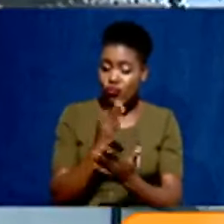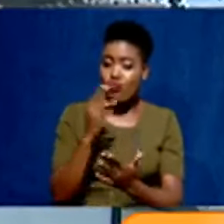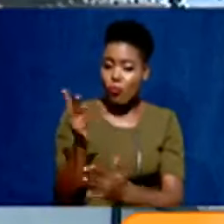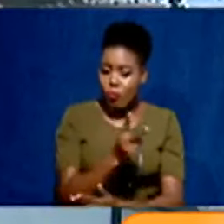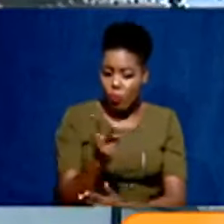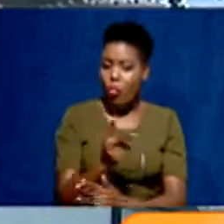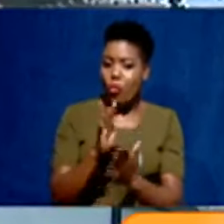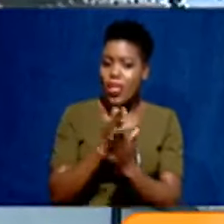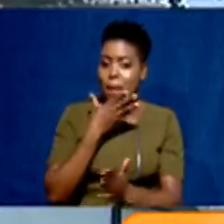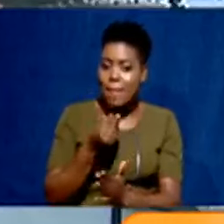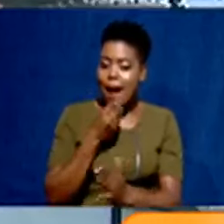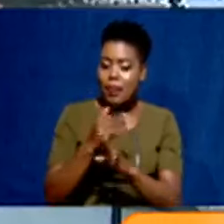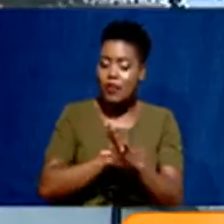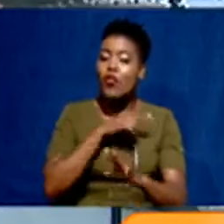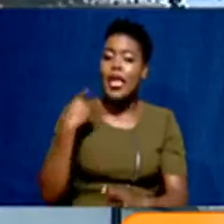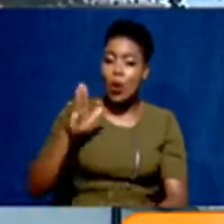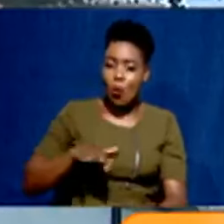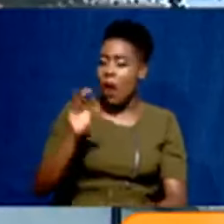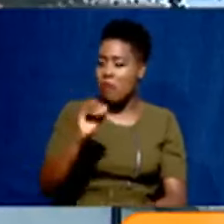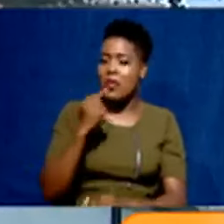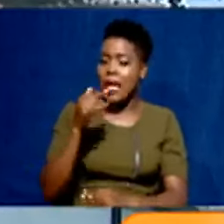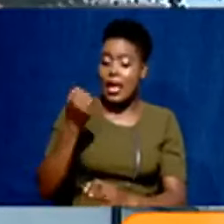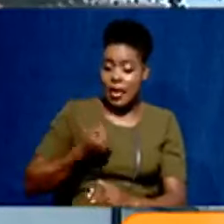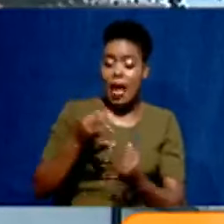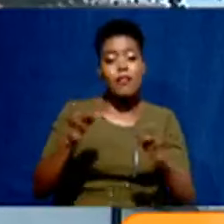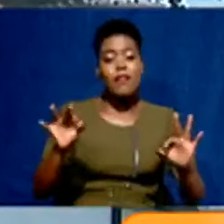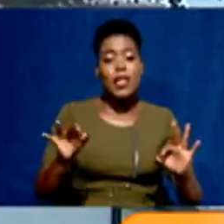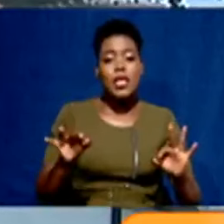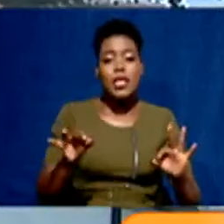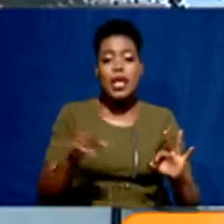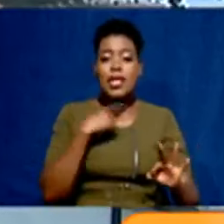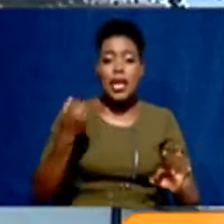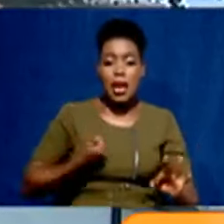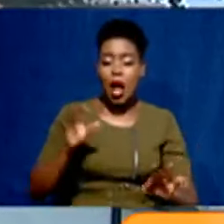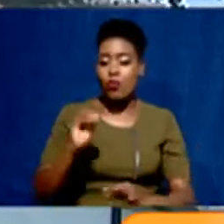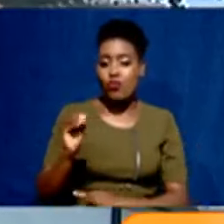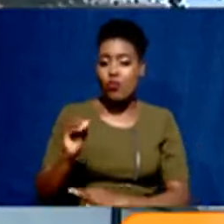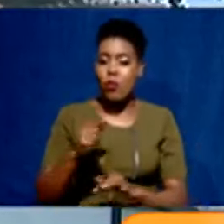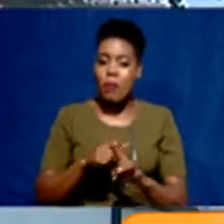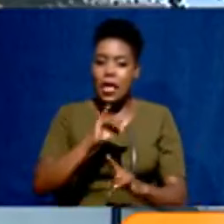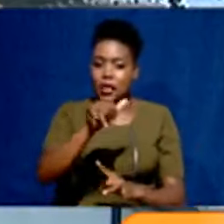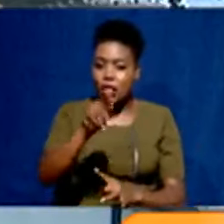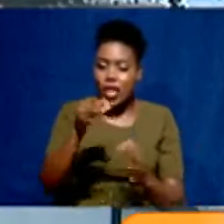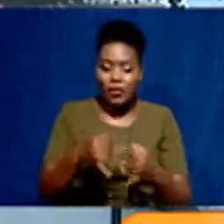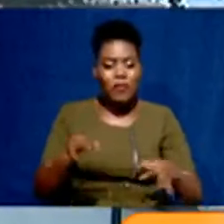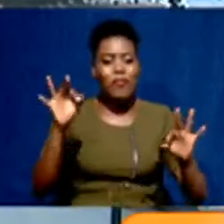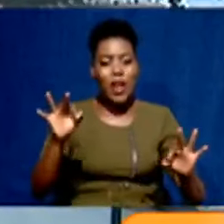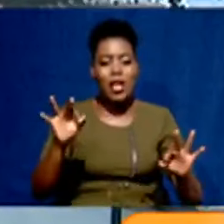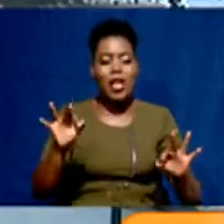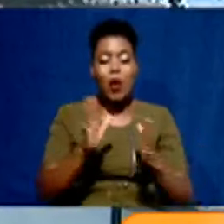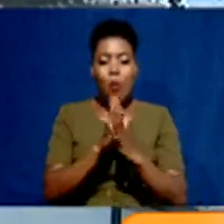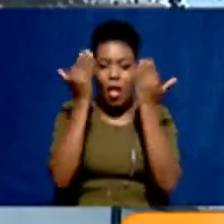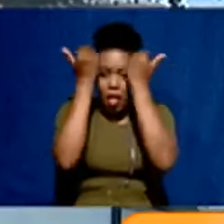ya Monica Kimani mnamo Septemba 19 mwaka 2018. Aidha, Maribe ambaye aliachiliwa huru na